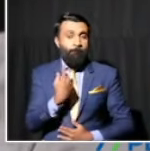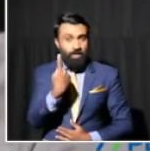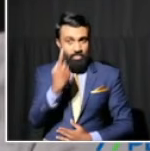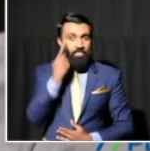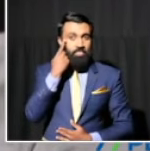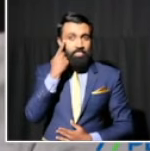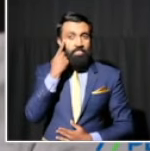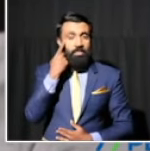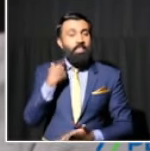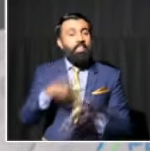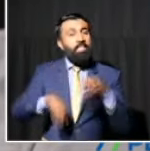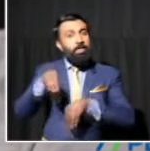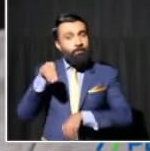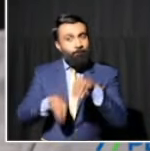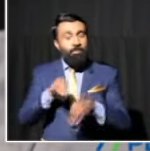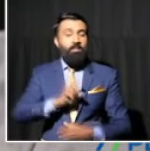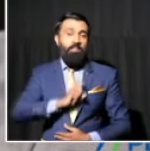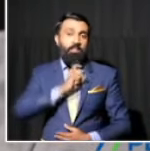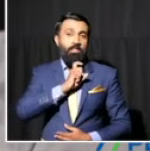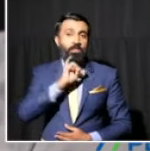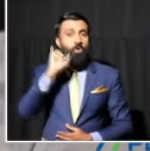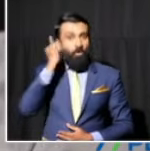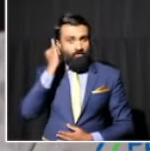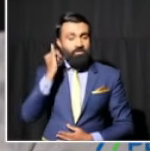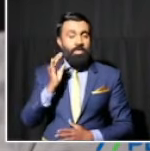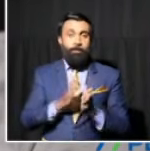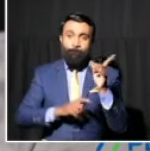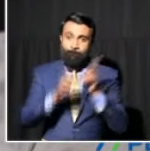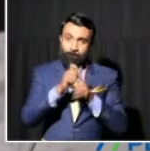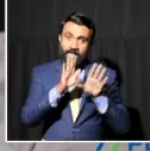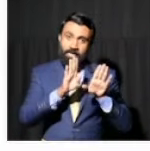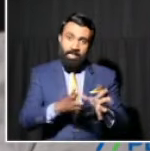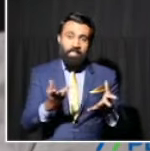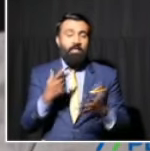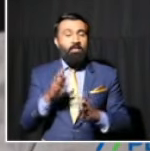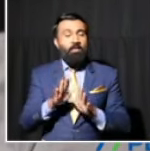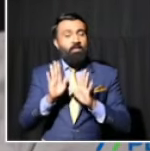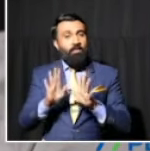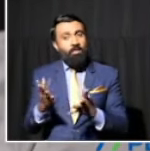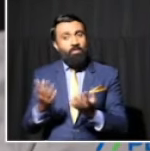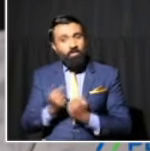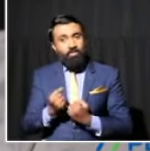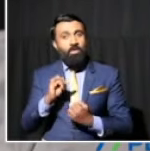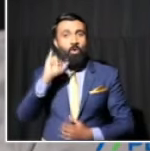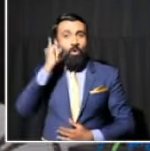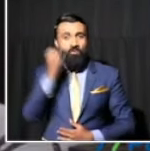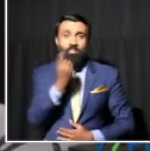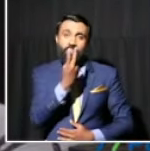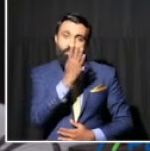ඔය දේශපාලඥයන් කෑ ගහන්නේ. ඔය නිලධාරීන් ඉන්නවා ඇමතිවරු පිටියත් නැතත් ගත්තත් නැතත් ඔක කරන නිලධාරීන් කීප දෙනෙක්